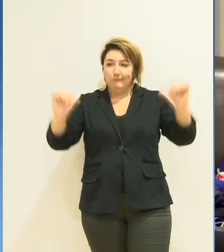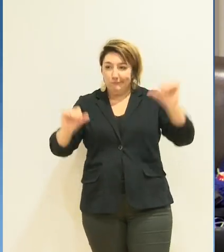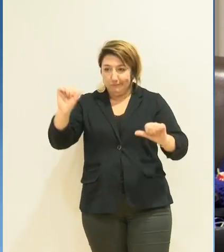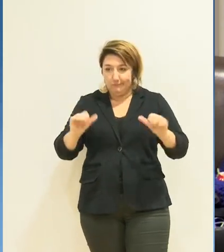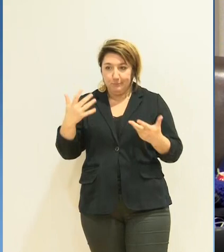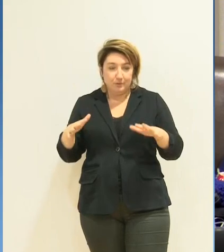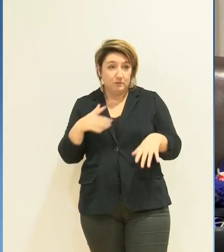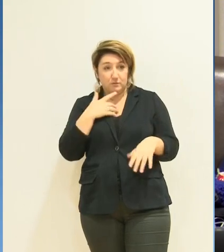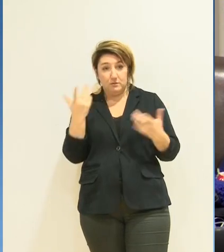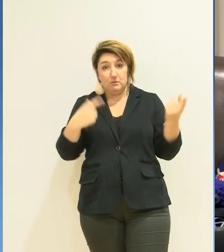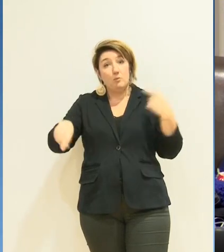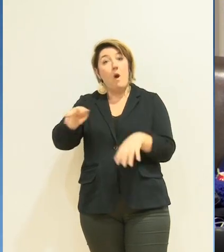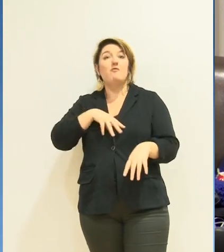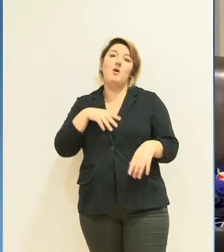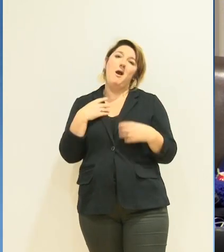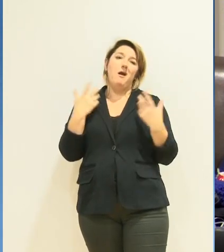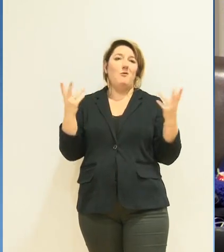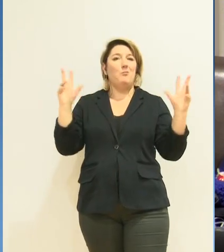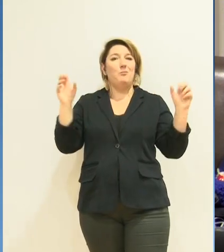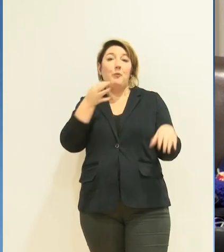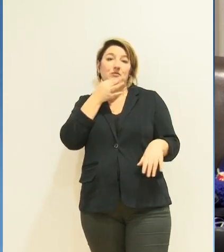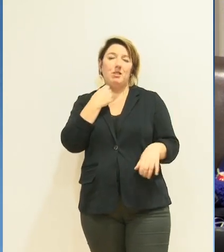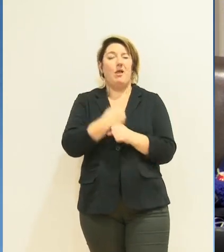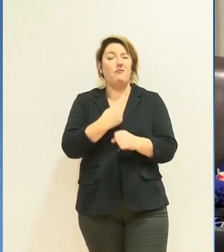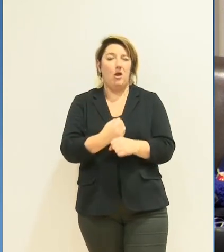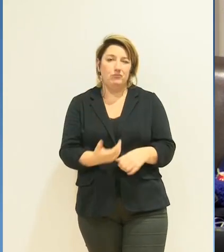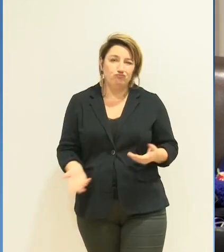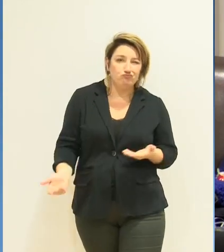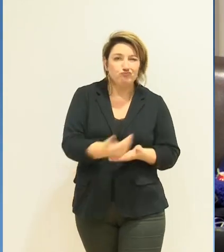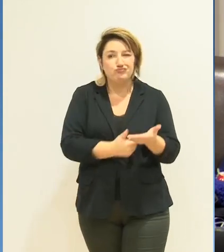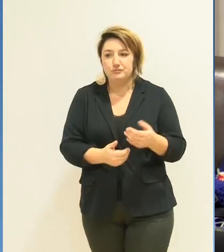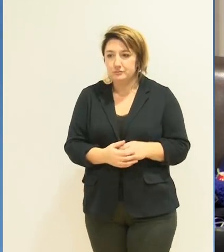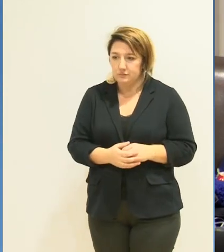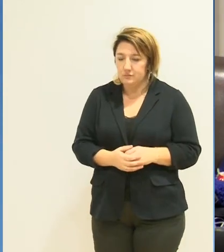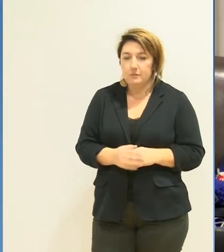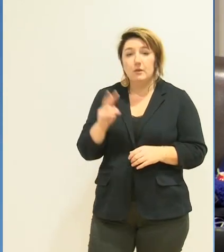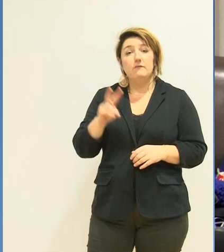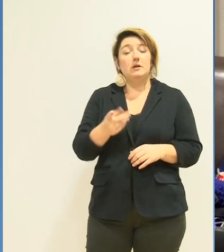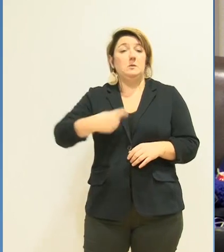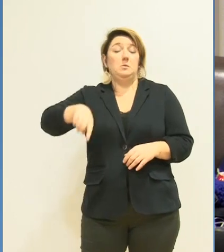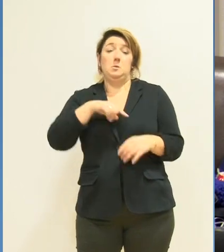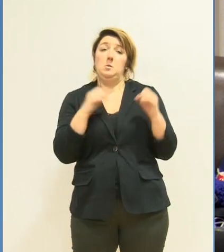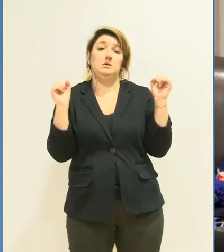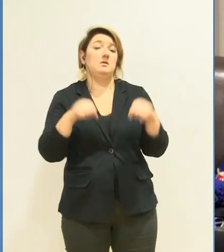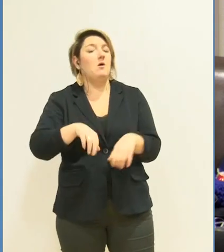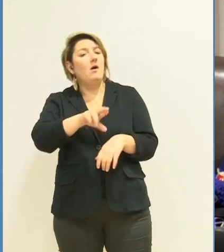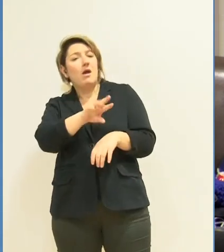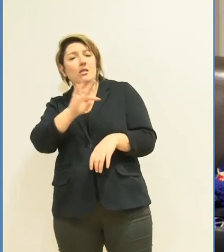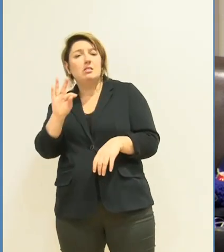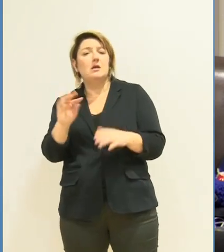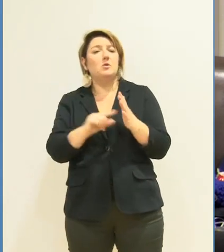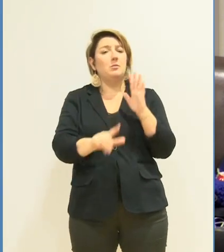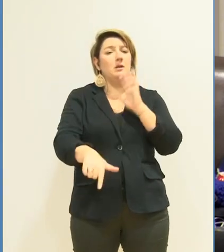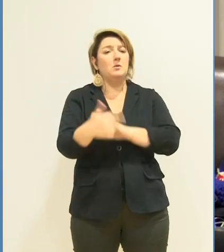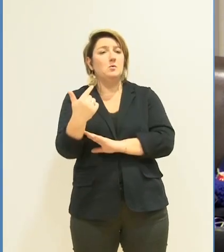travail pour les avocats alors nous sommes évidemment tout à fait d'accord sur votre attachement au rt en 2012